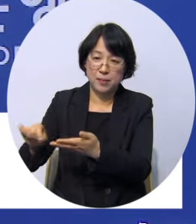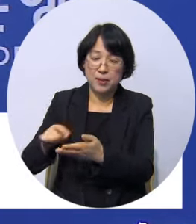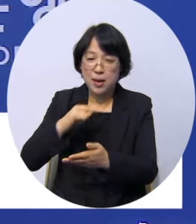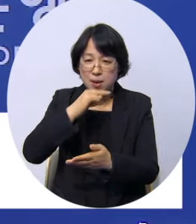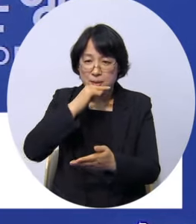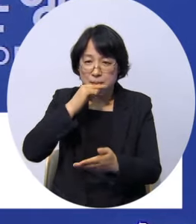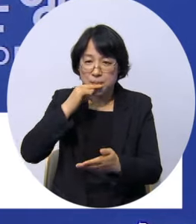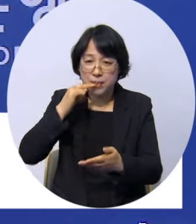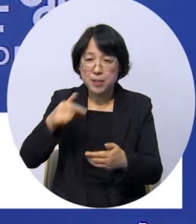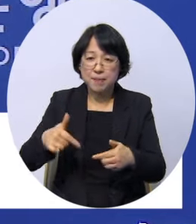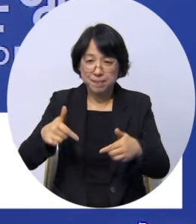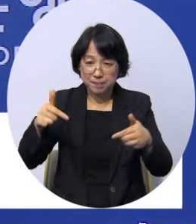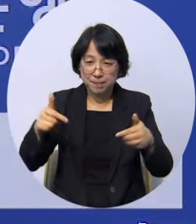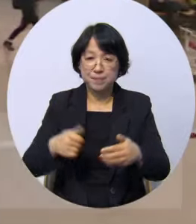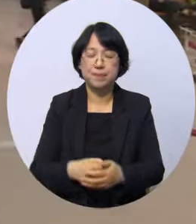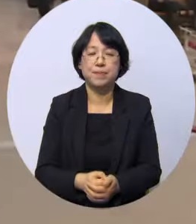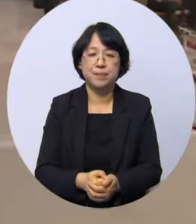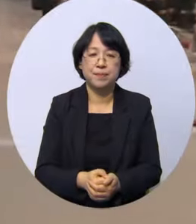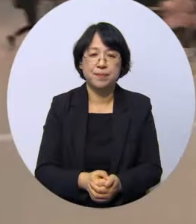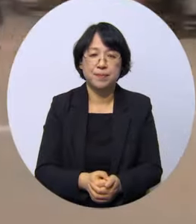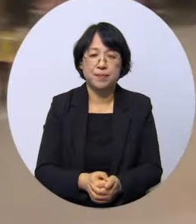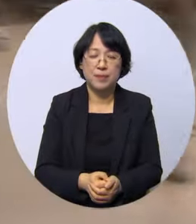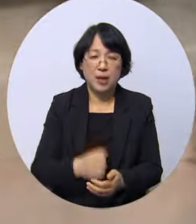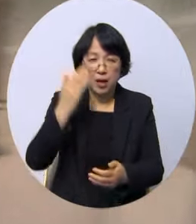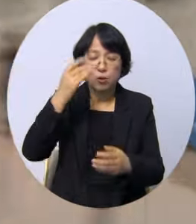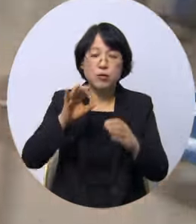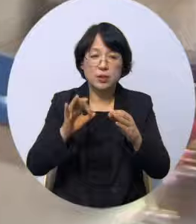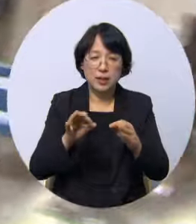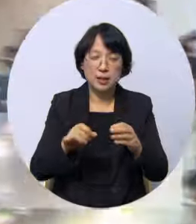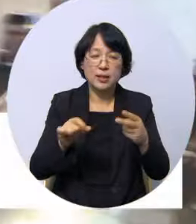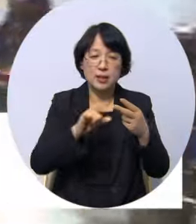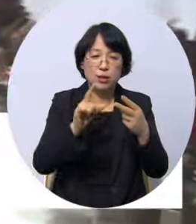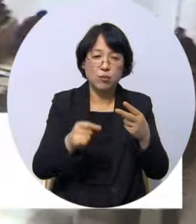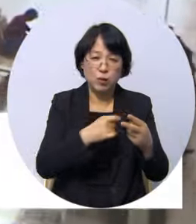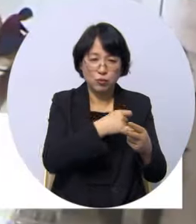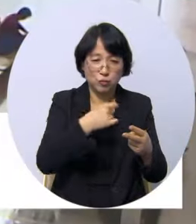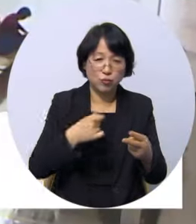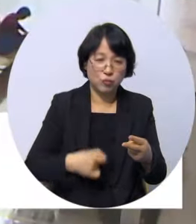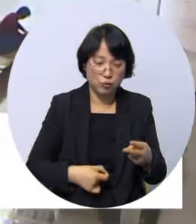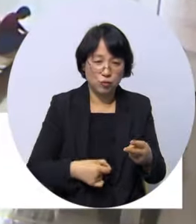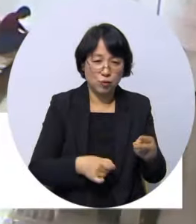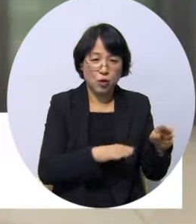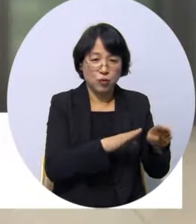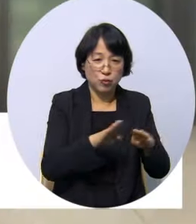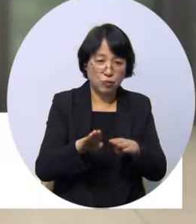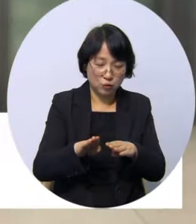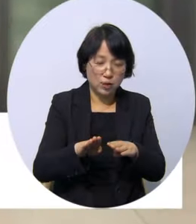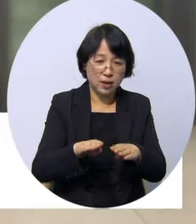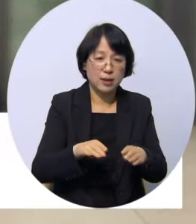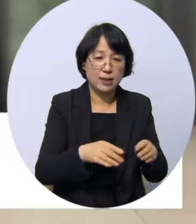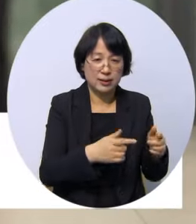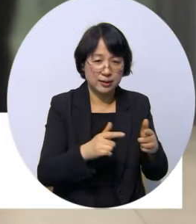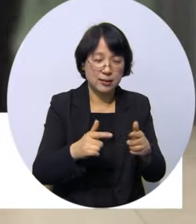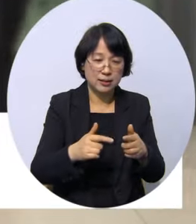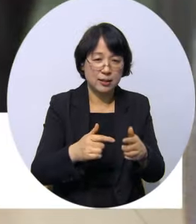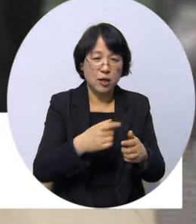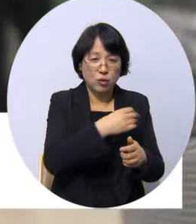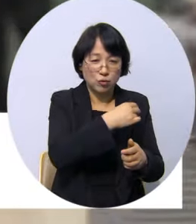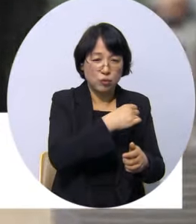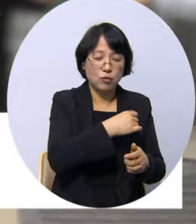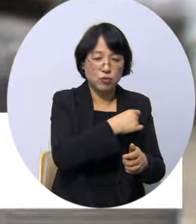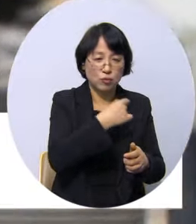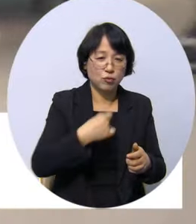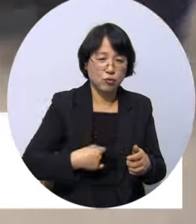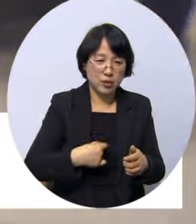소폭 확대되었습니다 한국은행은 2월 중국 춘절 연휴 등의 영향으로 입국자수가 증가할 것이라며 여행